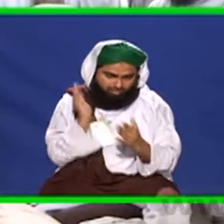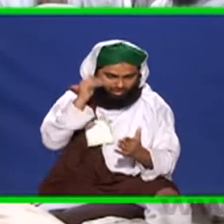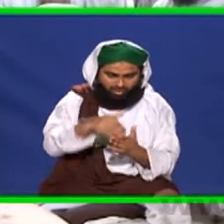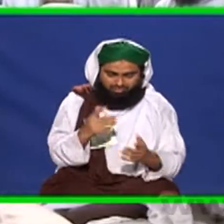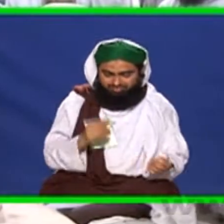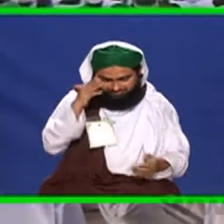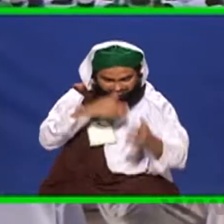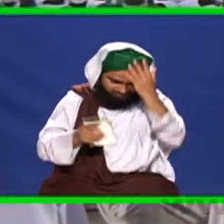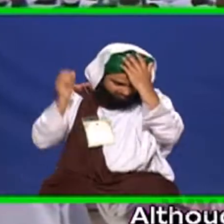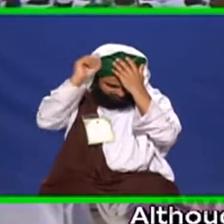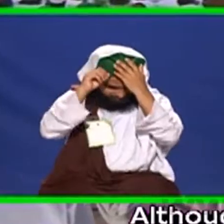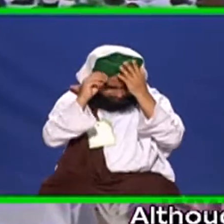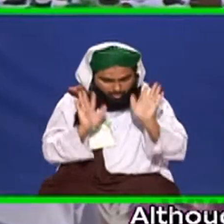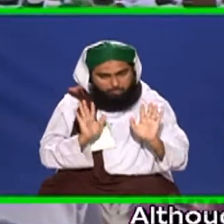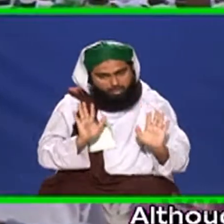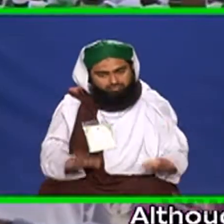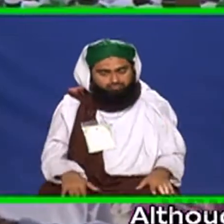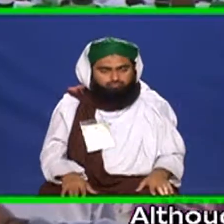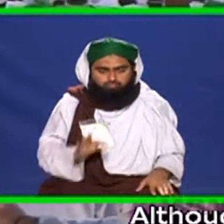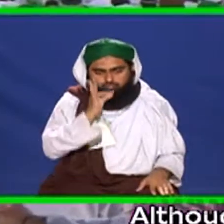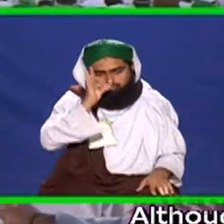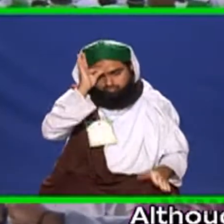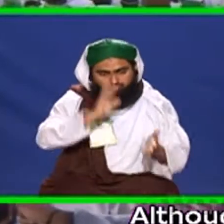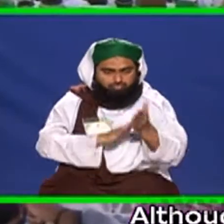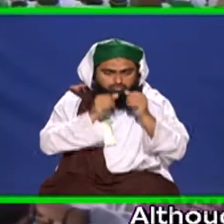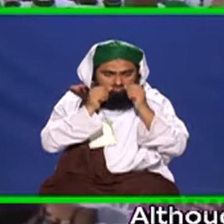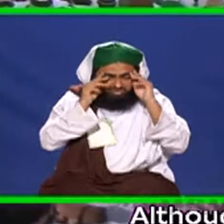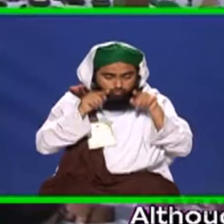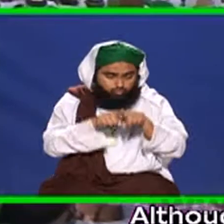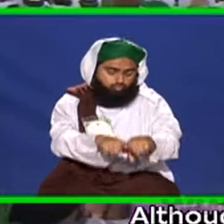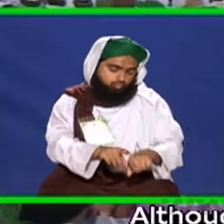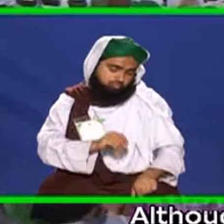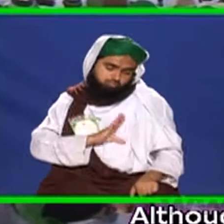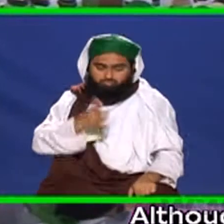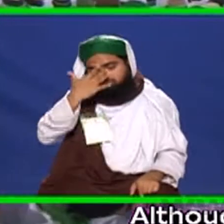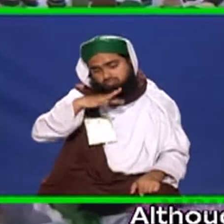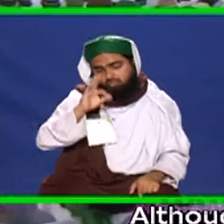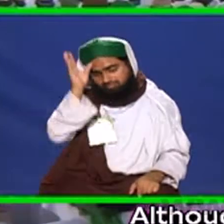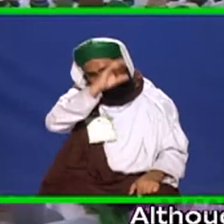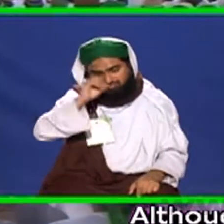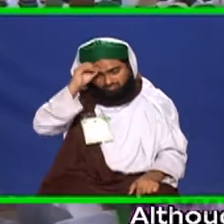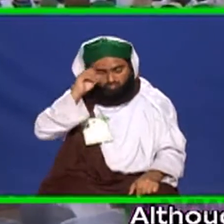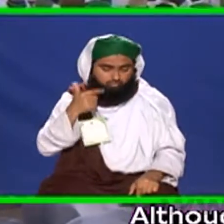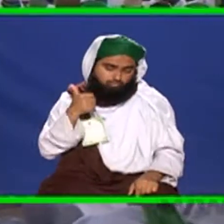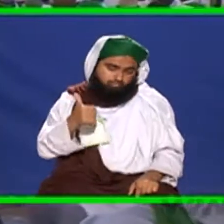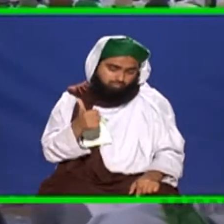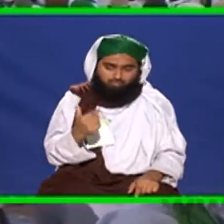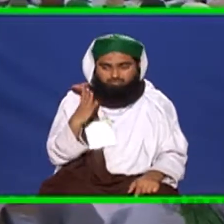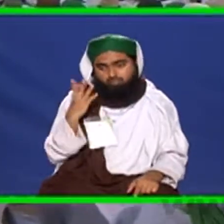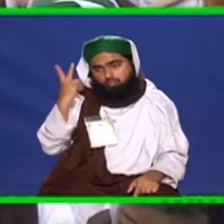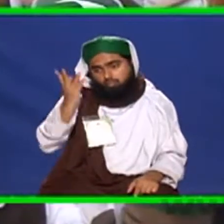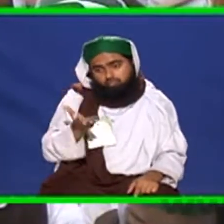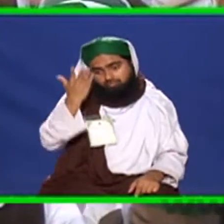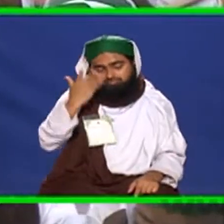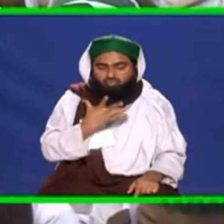बेचारे कंधे पर रखते हैं। हालांकि अमामा मुबारक सरकार की बहुत ही प्यारी सुन्नत, और हम लोगों ने ये सुन्नत छोड़ दी। अमामे से